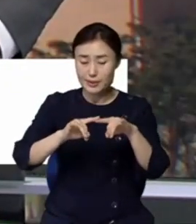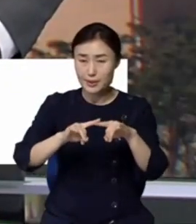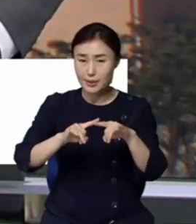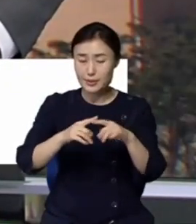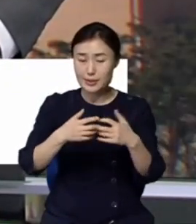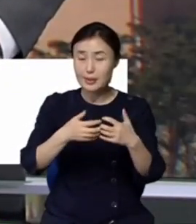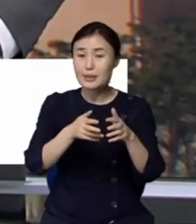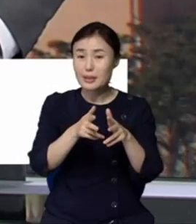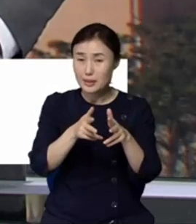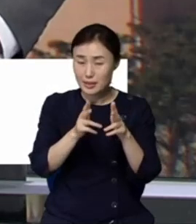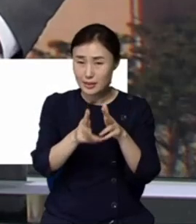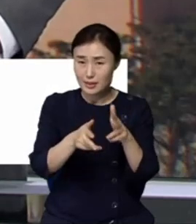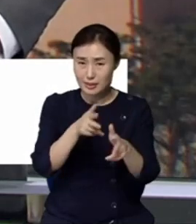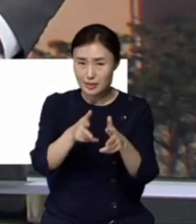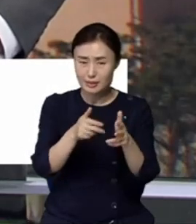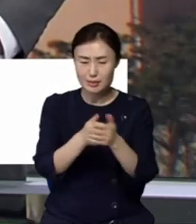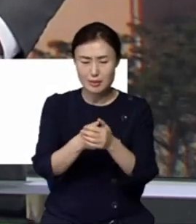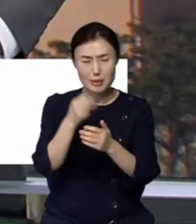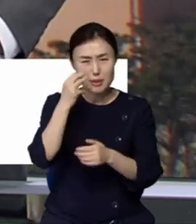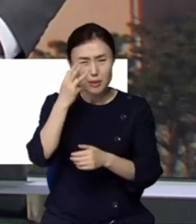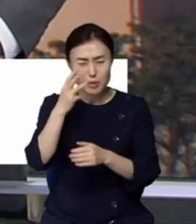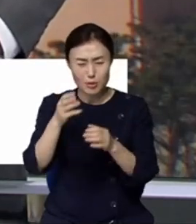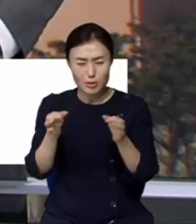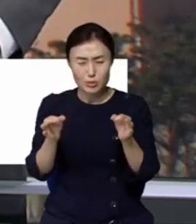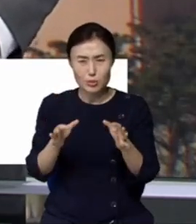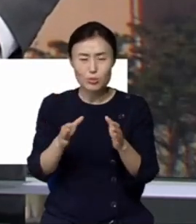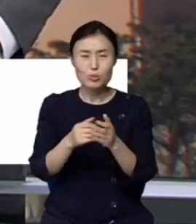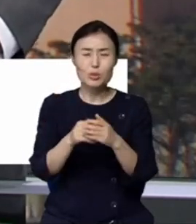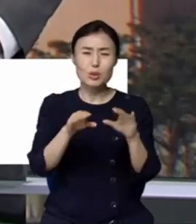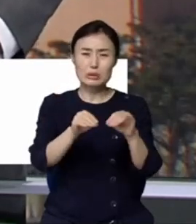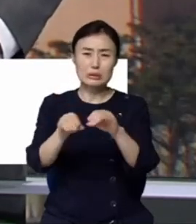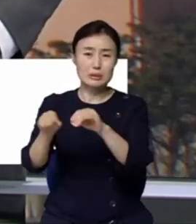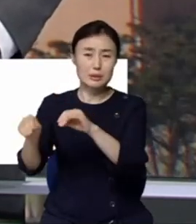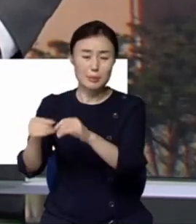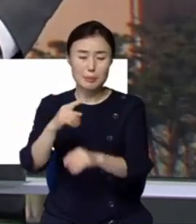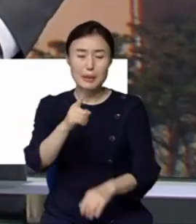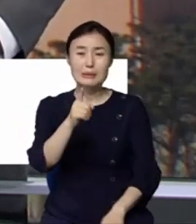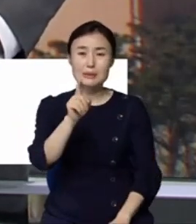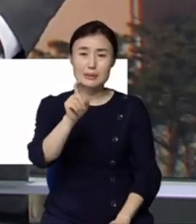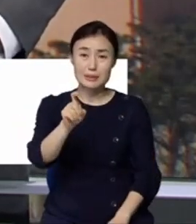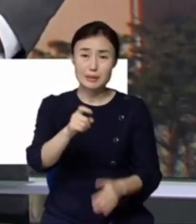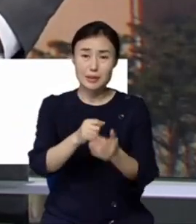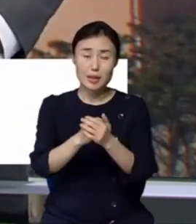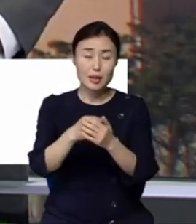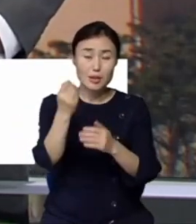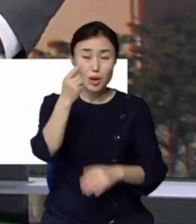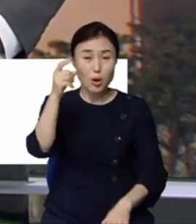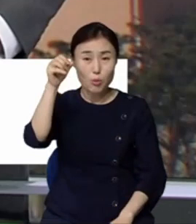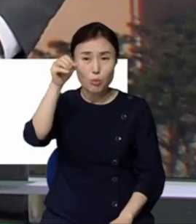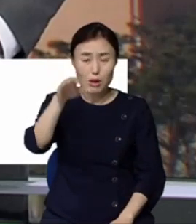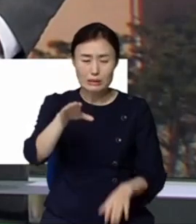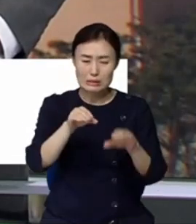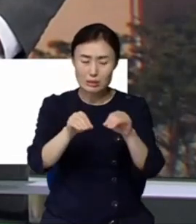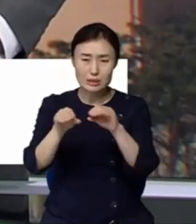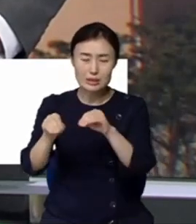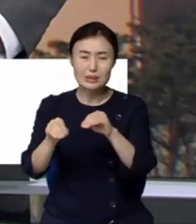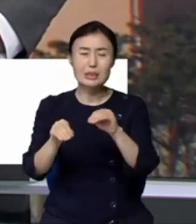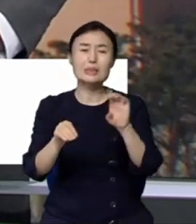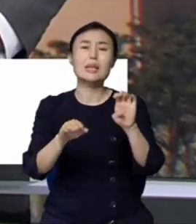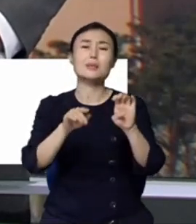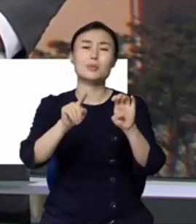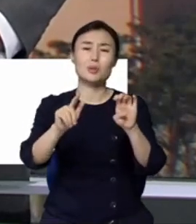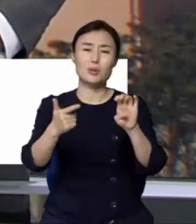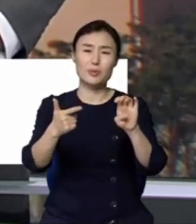받은 지 3개월 만에 정지한 건 150건에 달하는데요. 영광에 있는 한빛 원전의 경우 정지한 것만 40여 건에 이르는